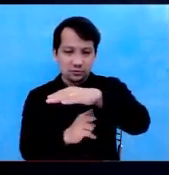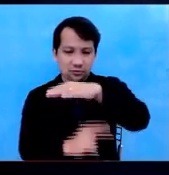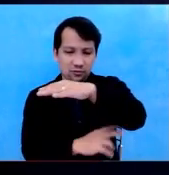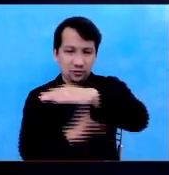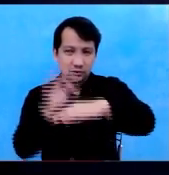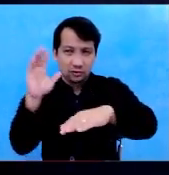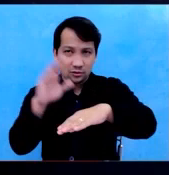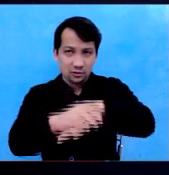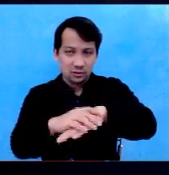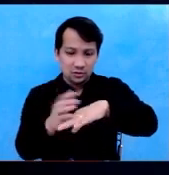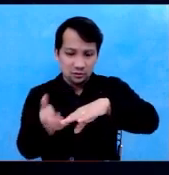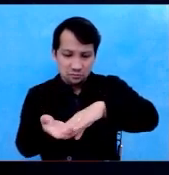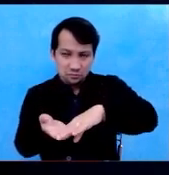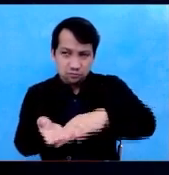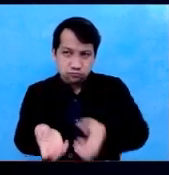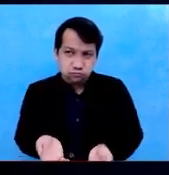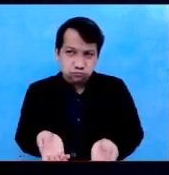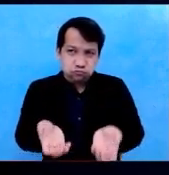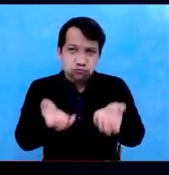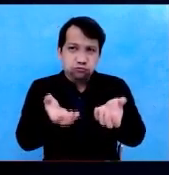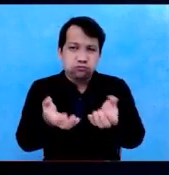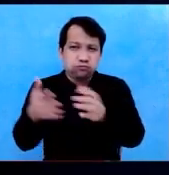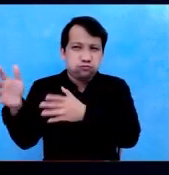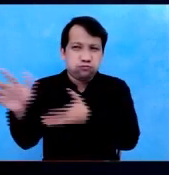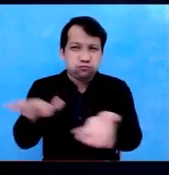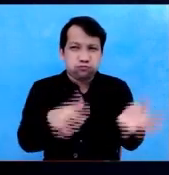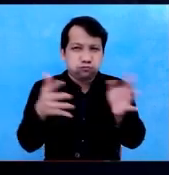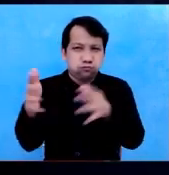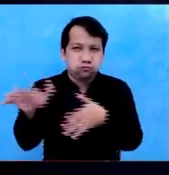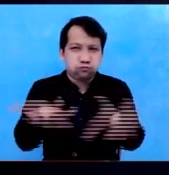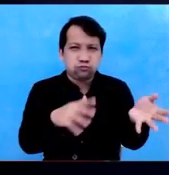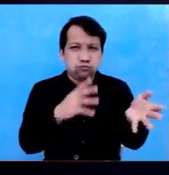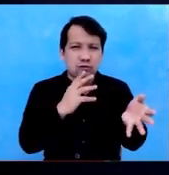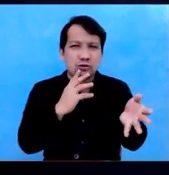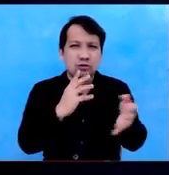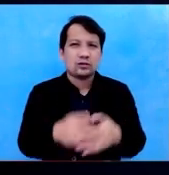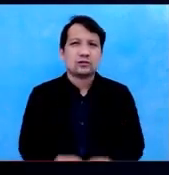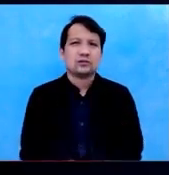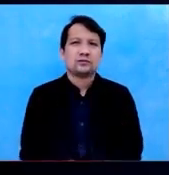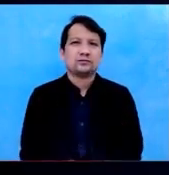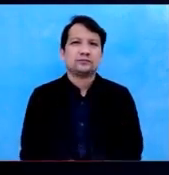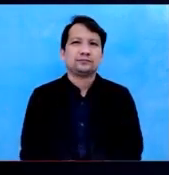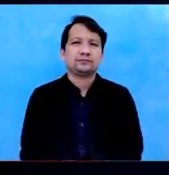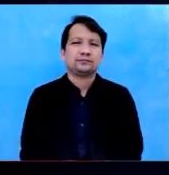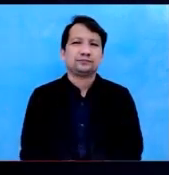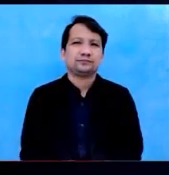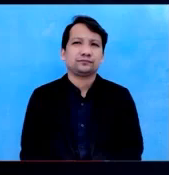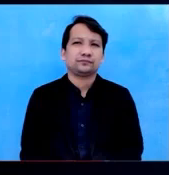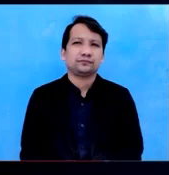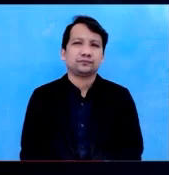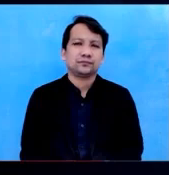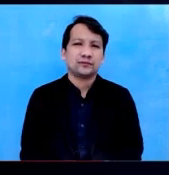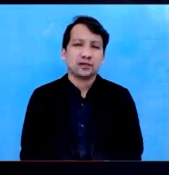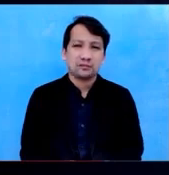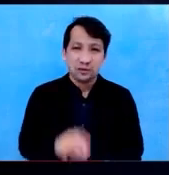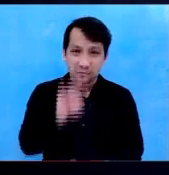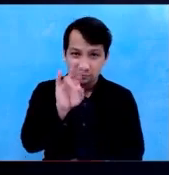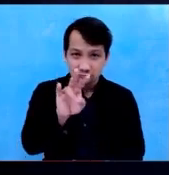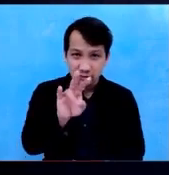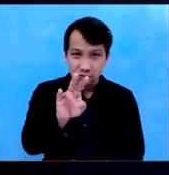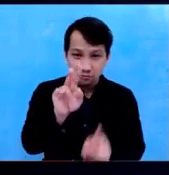itong iangat pero napakalakas daw ng pressure ng tubig. Ihigupin yan ha? Pitong tao ang